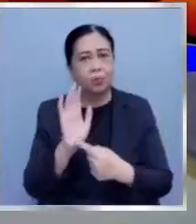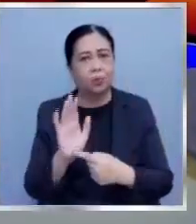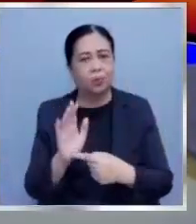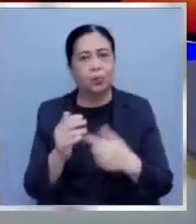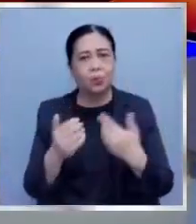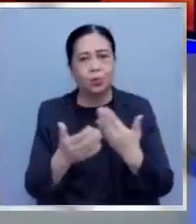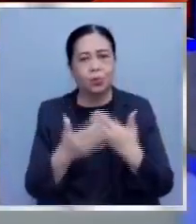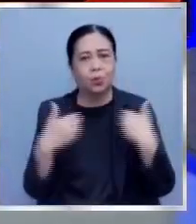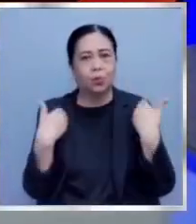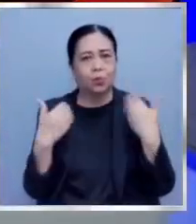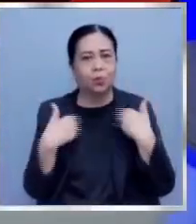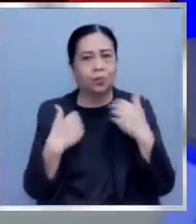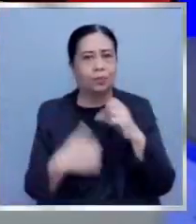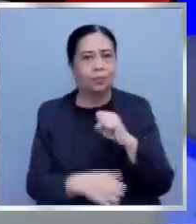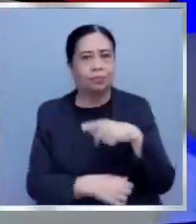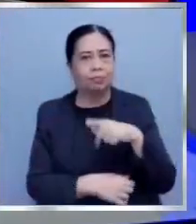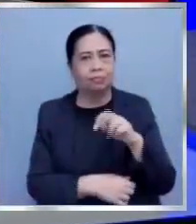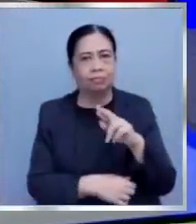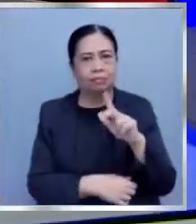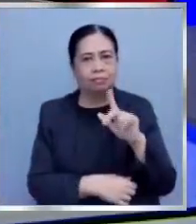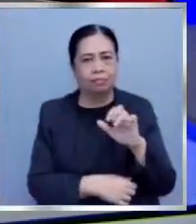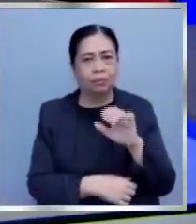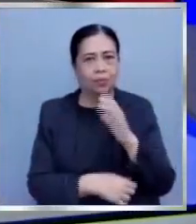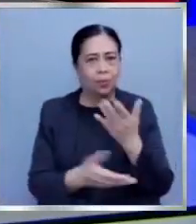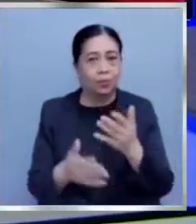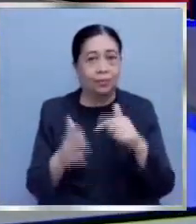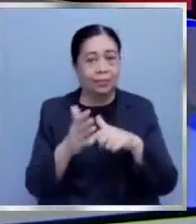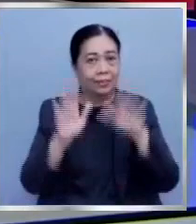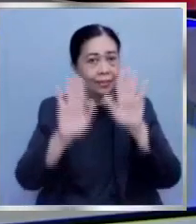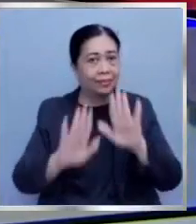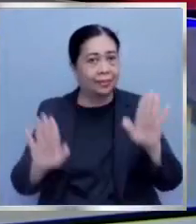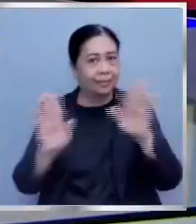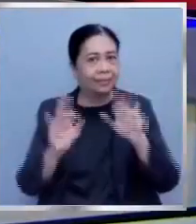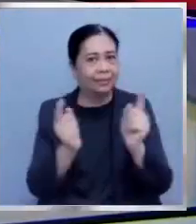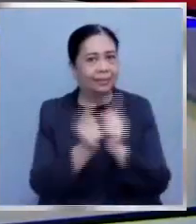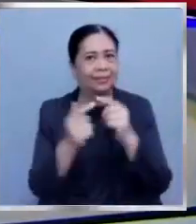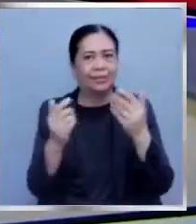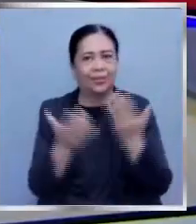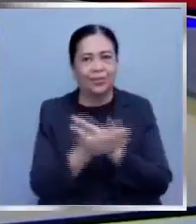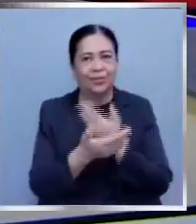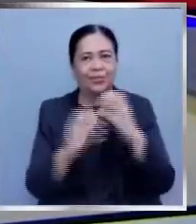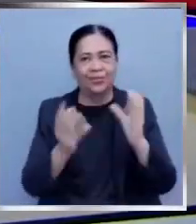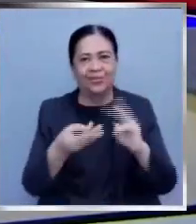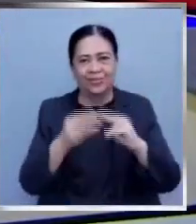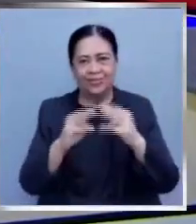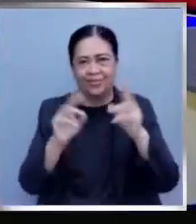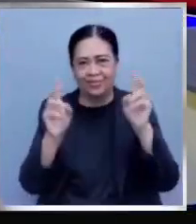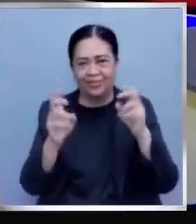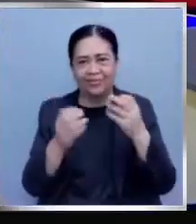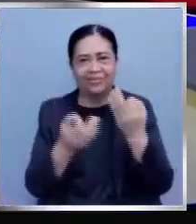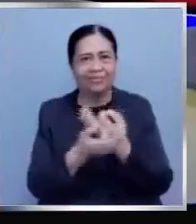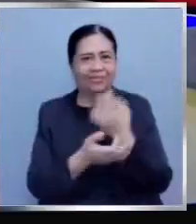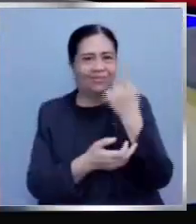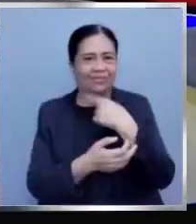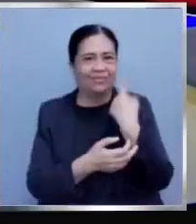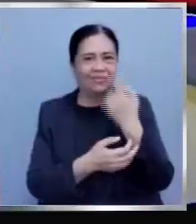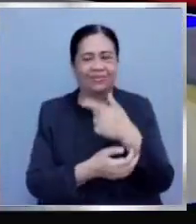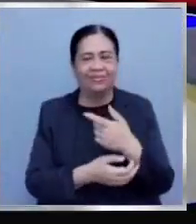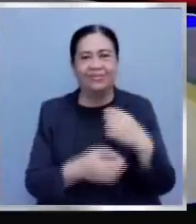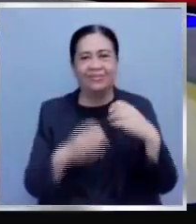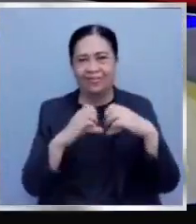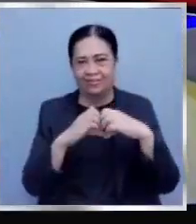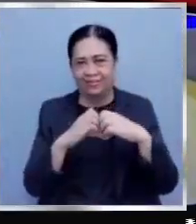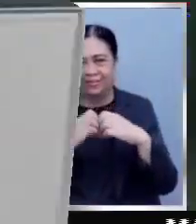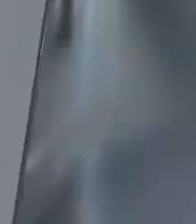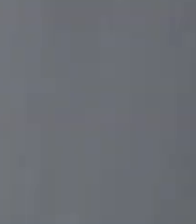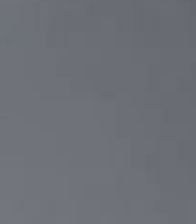show na Sparkle You. This Sunday, makikilala natin ang ating mga bagong classmates at fresh faces ng GMA. Makichika kay Aubrey